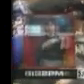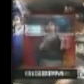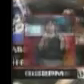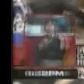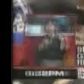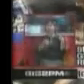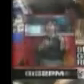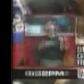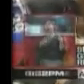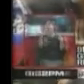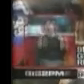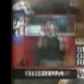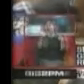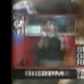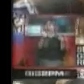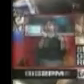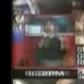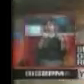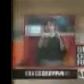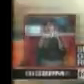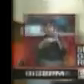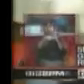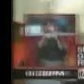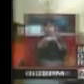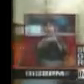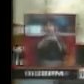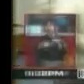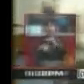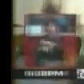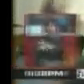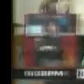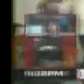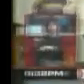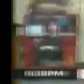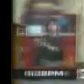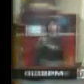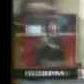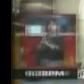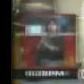other measures tapos hindi rin naman tinatapos yung iba. Mean Los Baños, News 5.